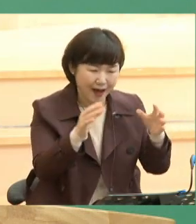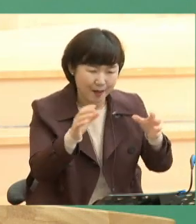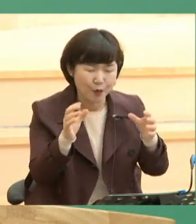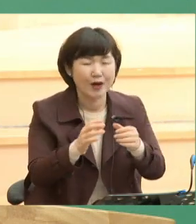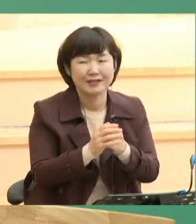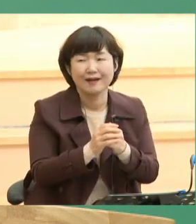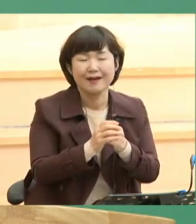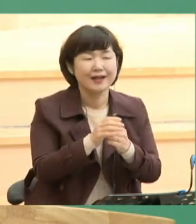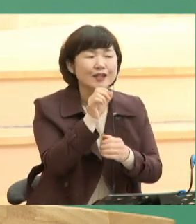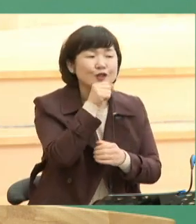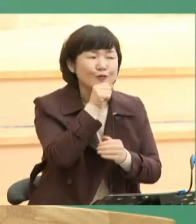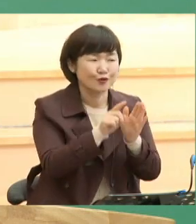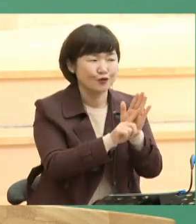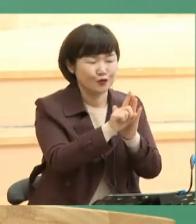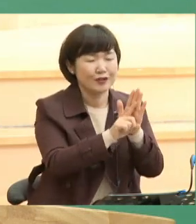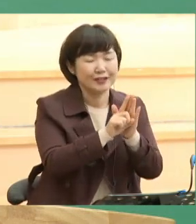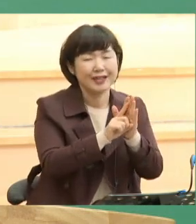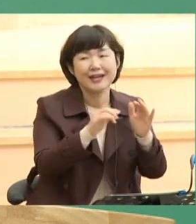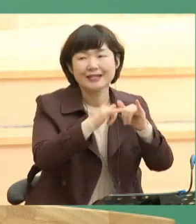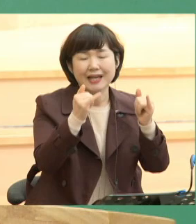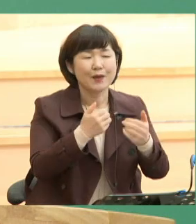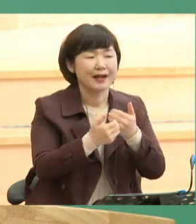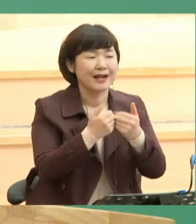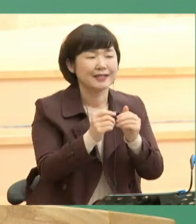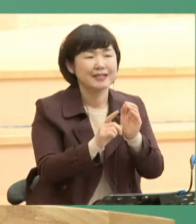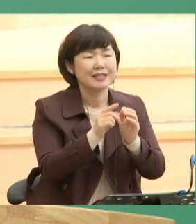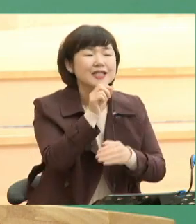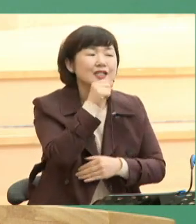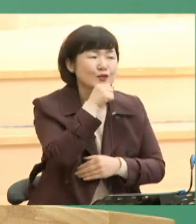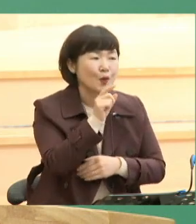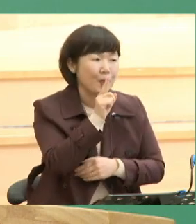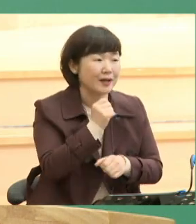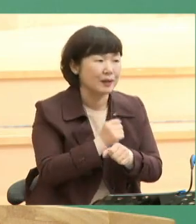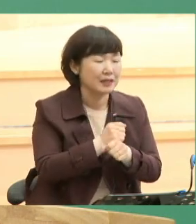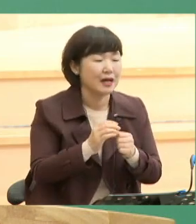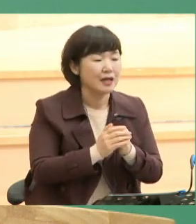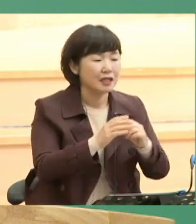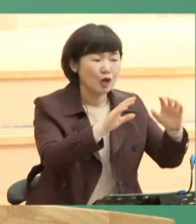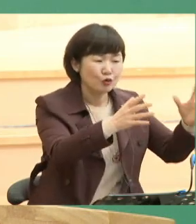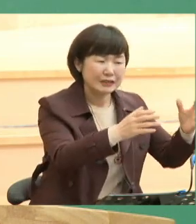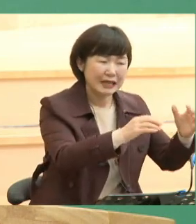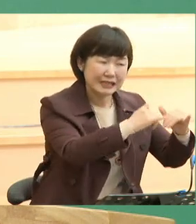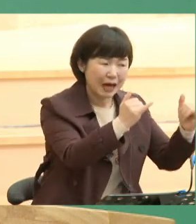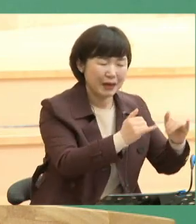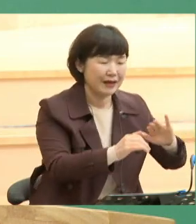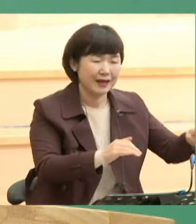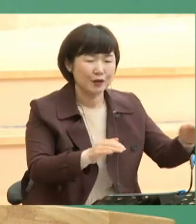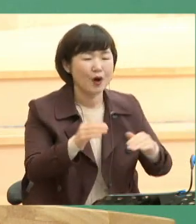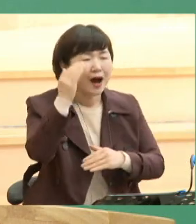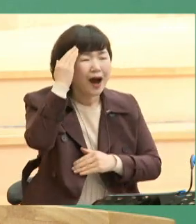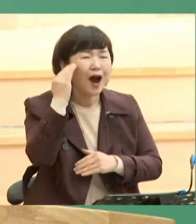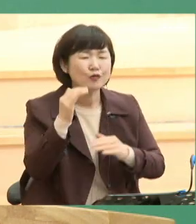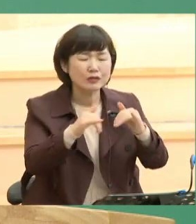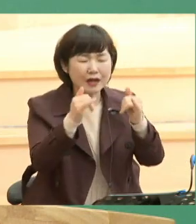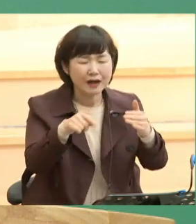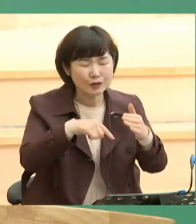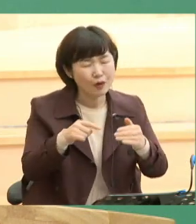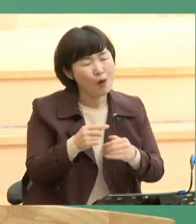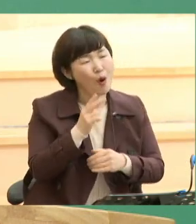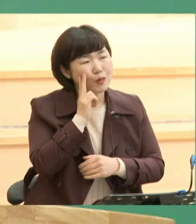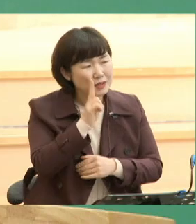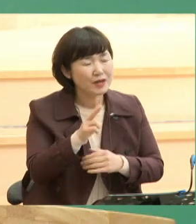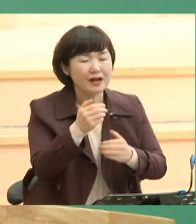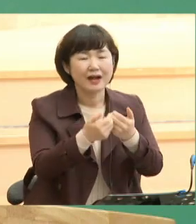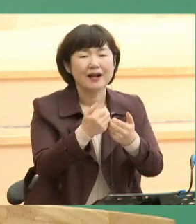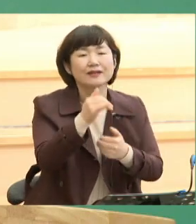지수 헤어 국제사회에 뿐만 아니라 우리 한국 사회도 아주 심각한 갈등 사회가 되고 있는 그런 상황이지 않습니까